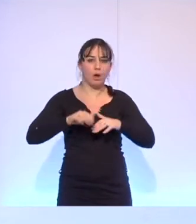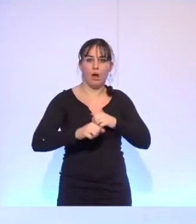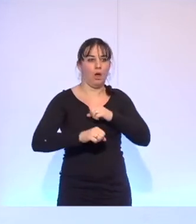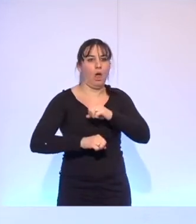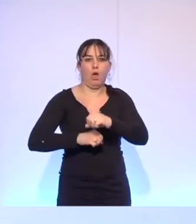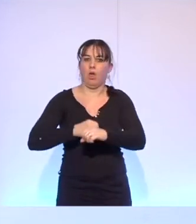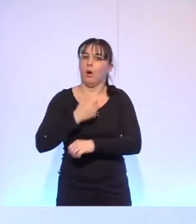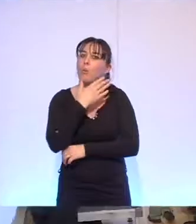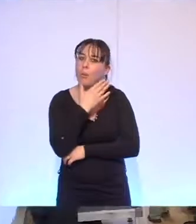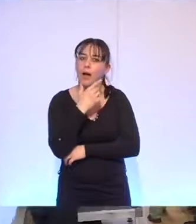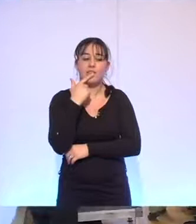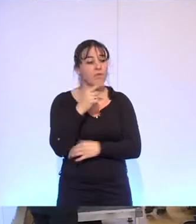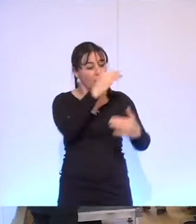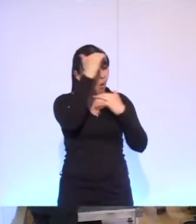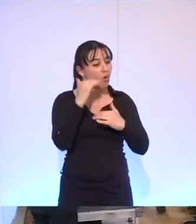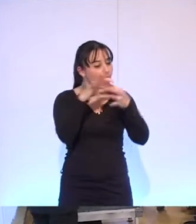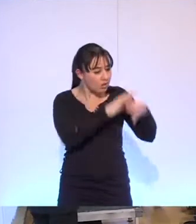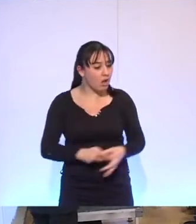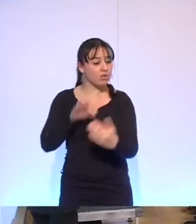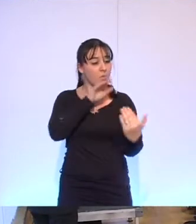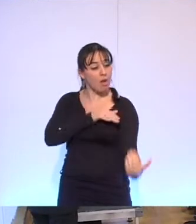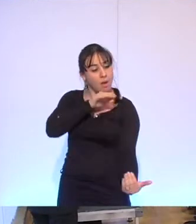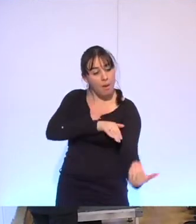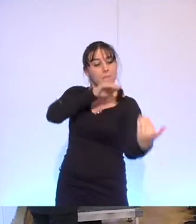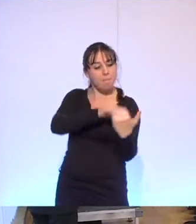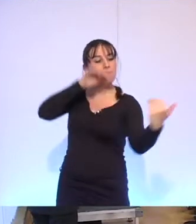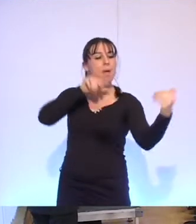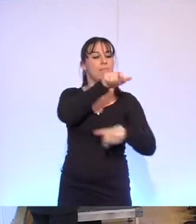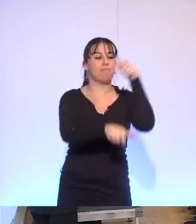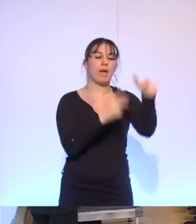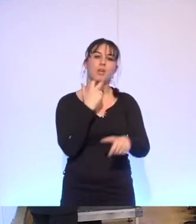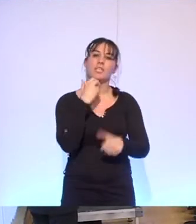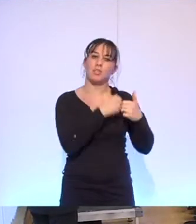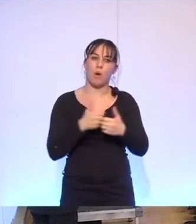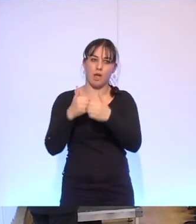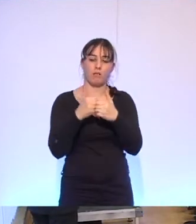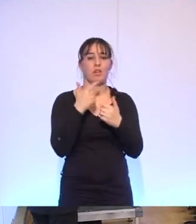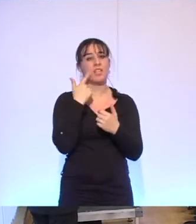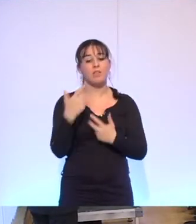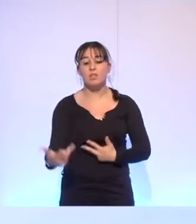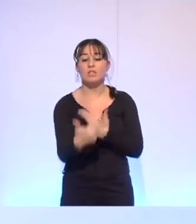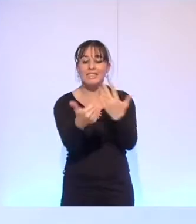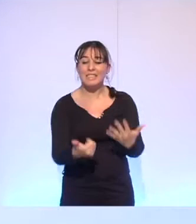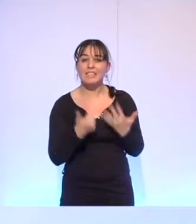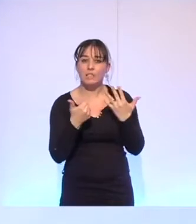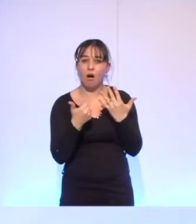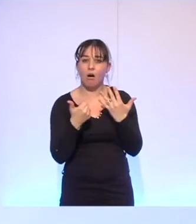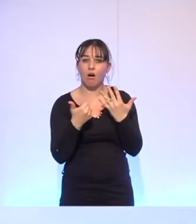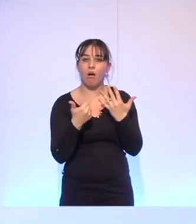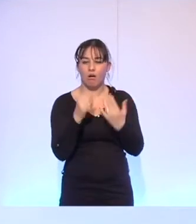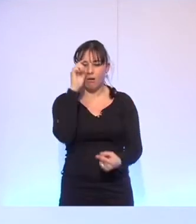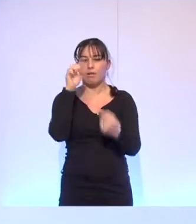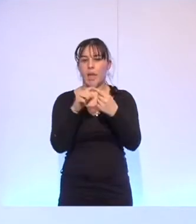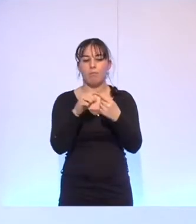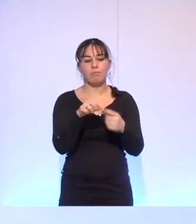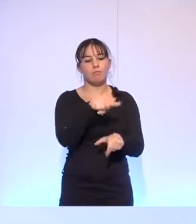au rythme de la ville, à l'unisson de nos concitoyens. Nous avons 6 ans pour recréer la confiance entre